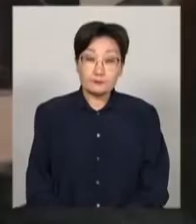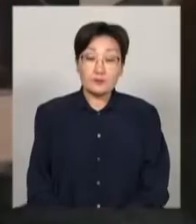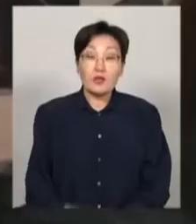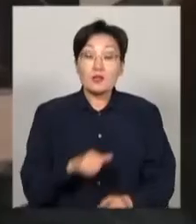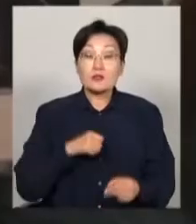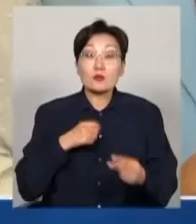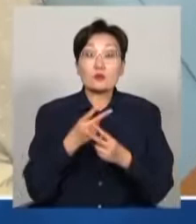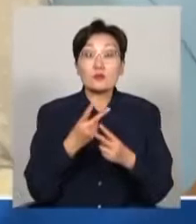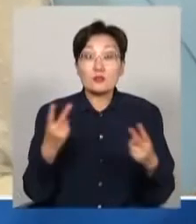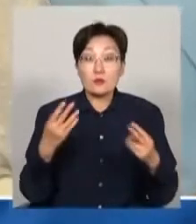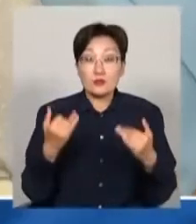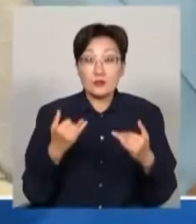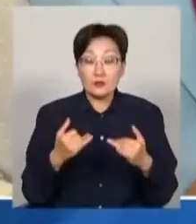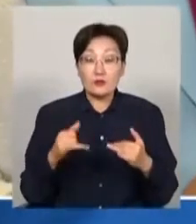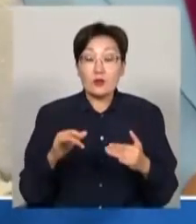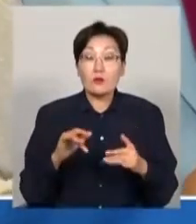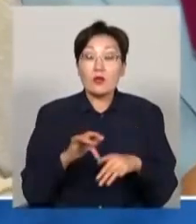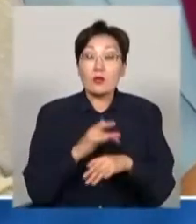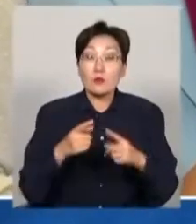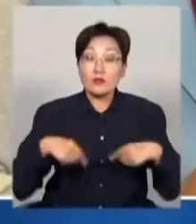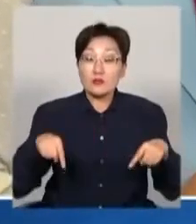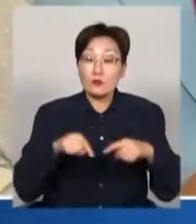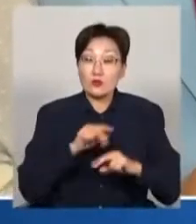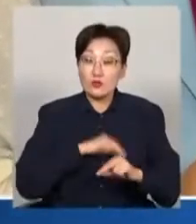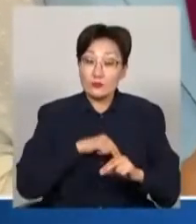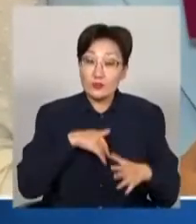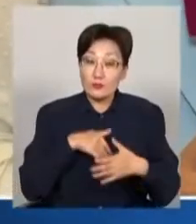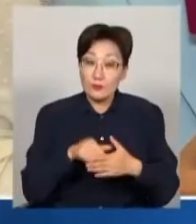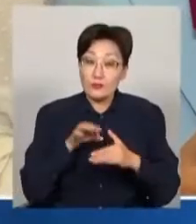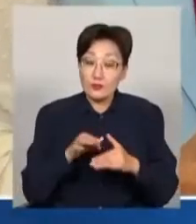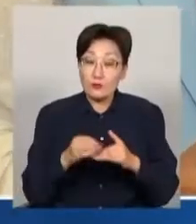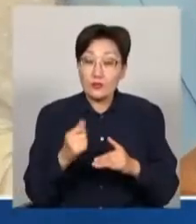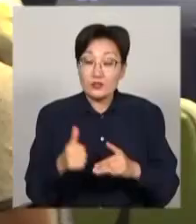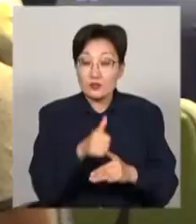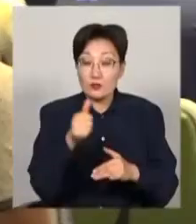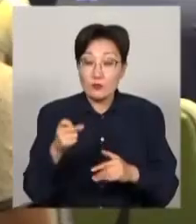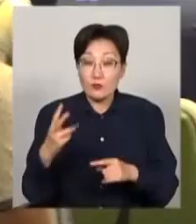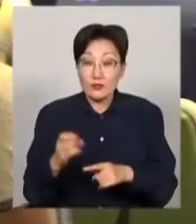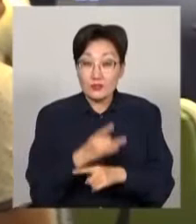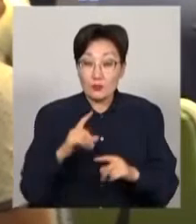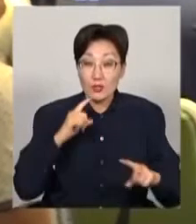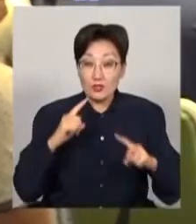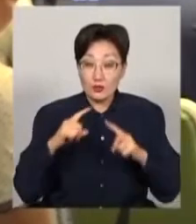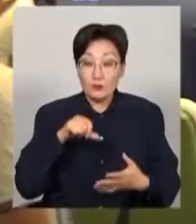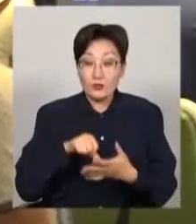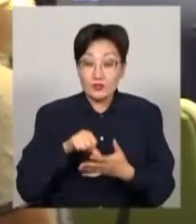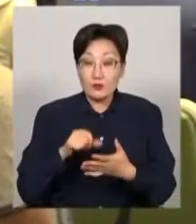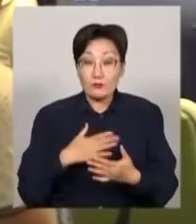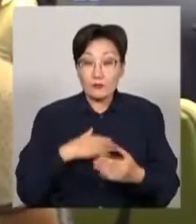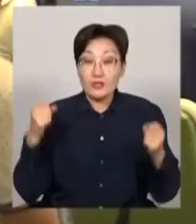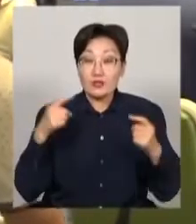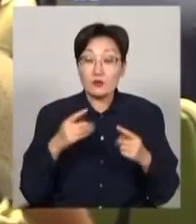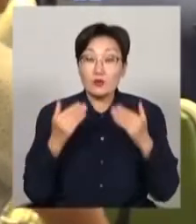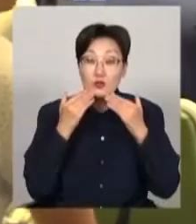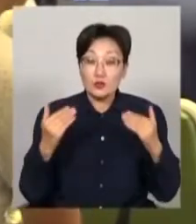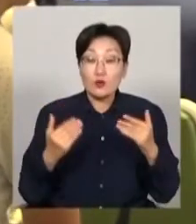Өздеріңізде көріп тұрғандай, қазір баспасөз орталығының алаңында жұмыс қызу. Біз бір сағатта бірнеше рет брифингке қатысып жатырмыз. Мен біле алған